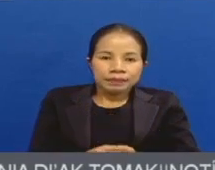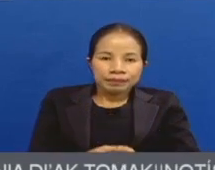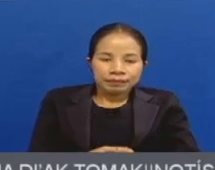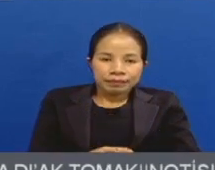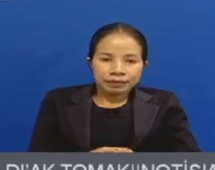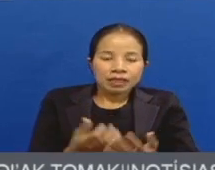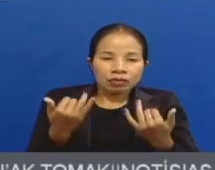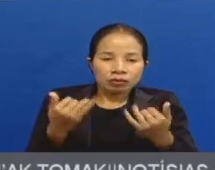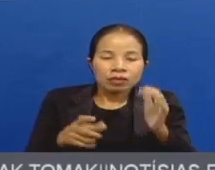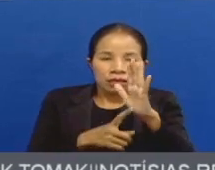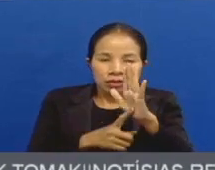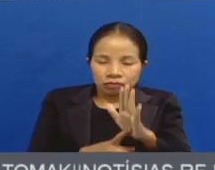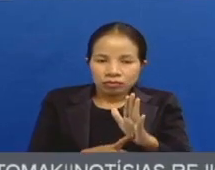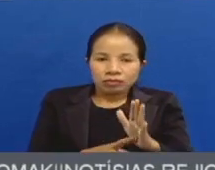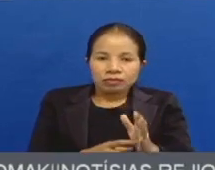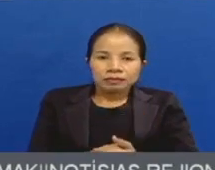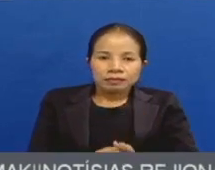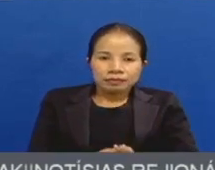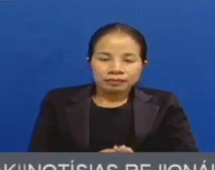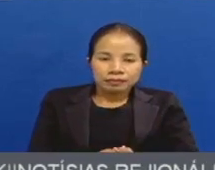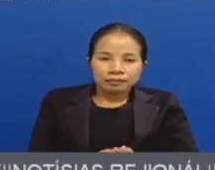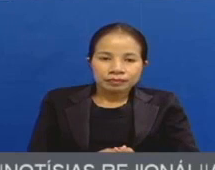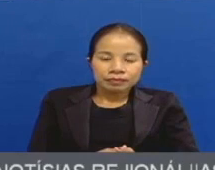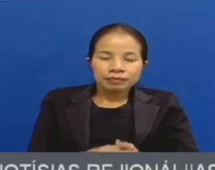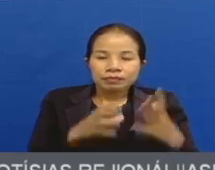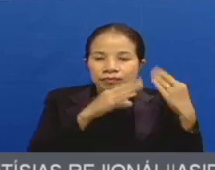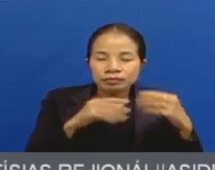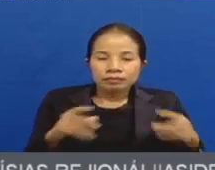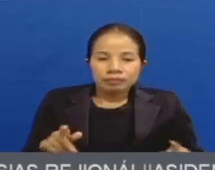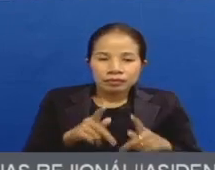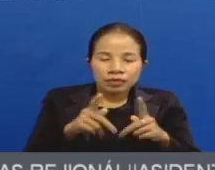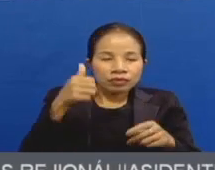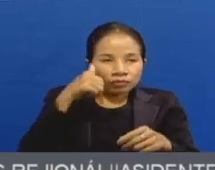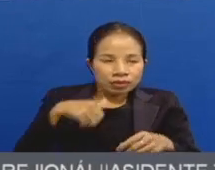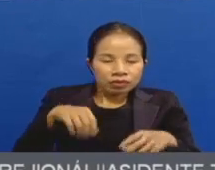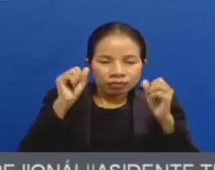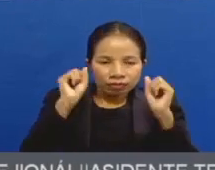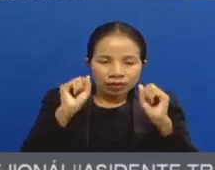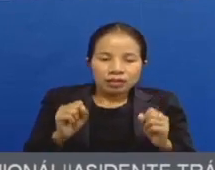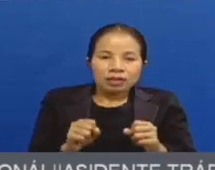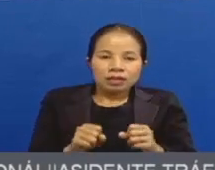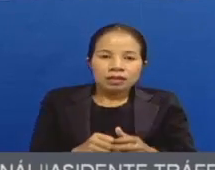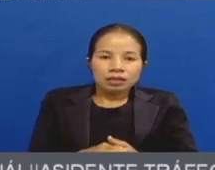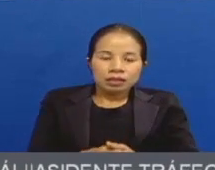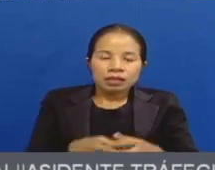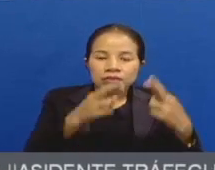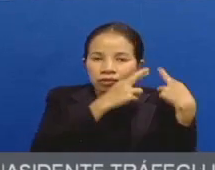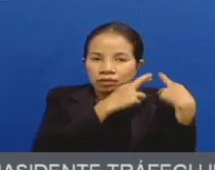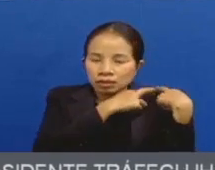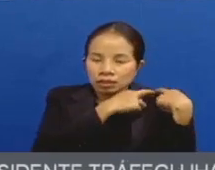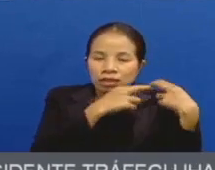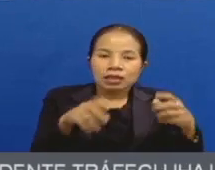i ohin haturu ya esfera publiko kata feto bele duni atu toman posisaun